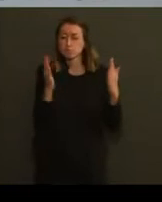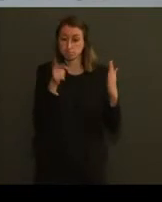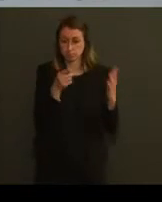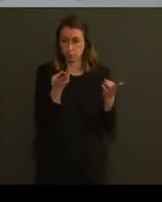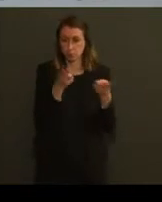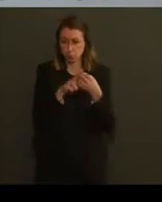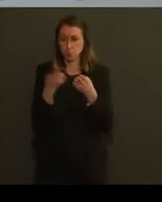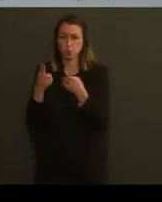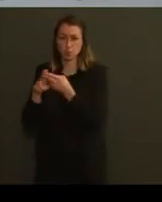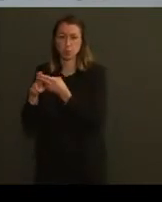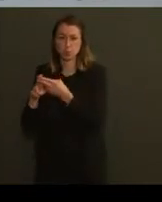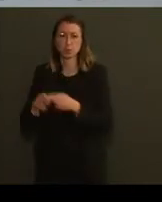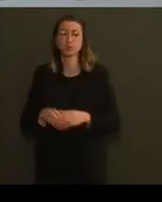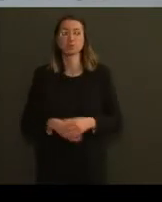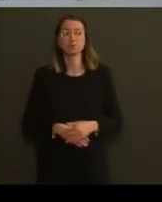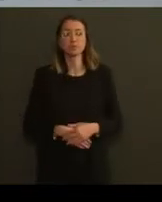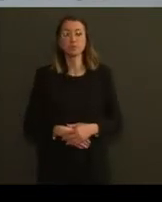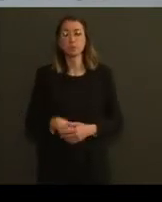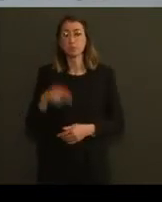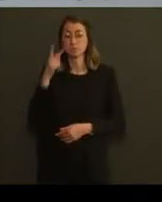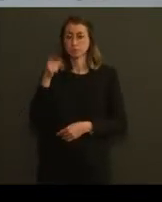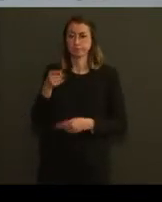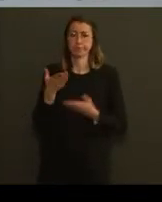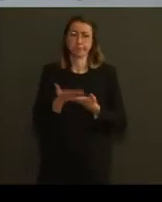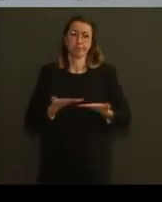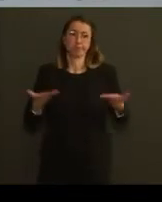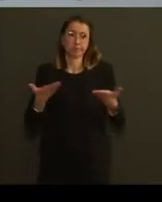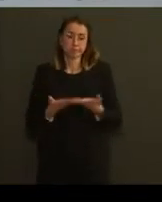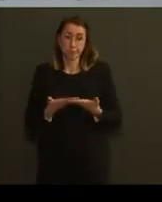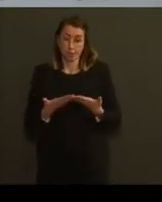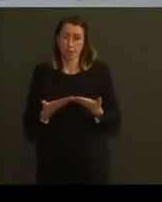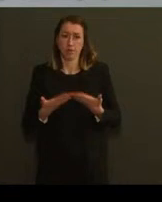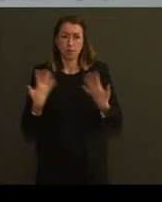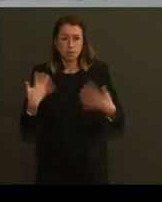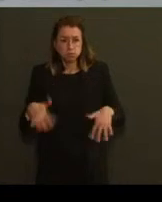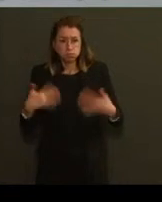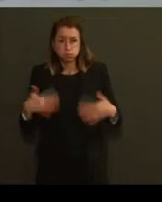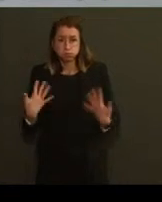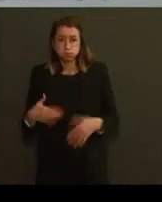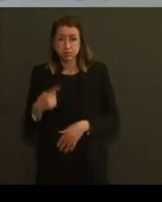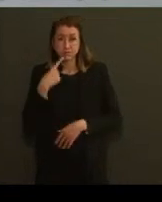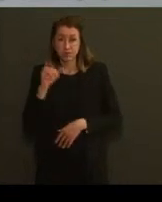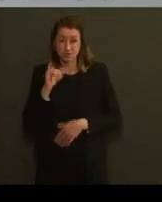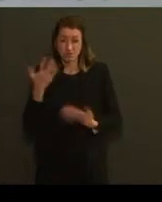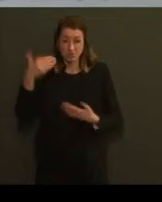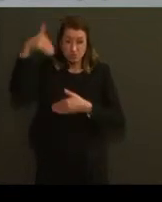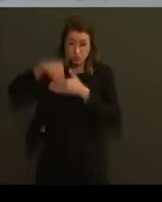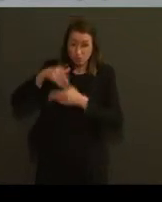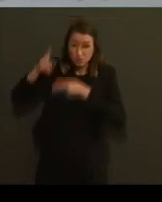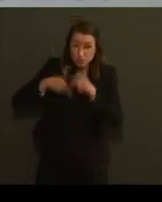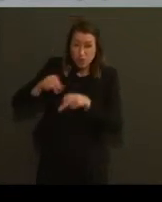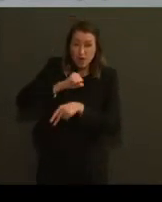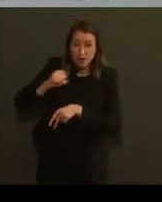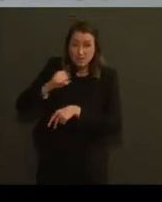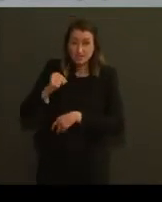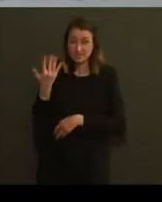impossible avec ceci de ne pas tenir compte de la donnée que la barre des 500 patients en soins intensifs seront atteints cette